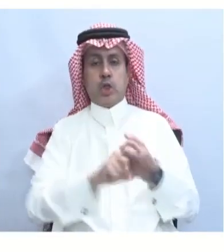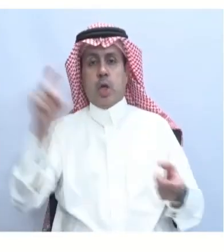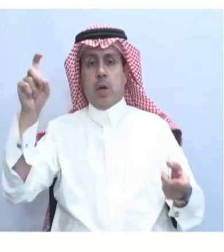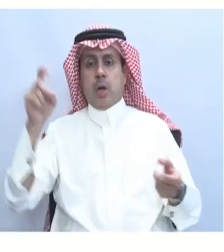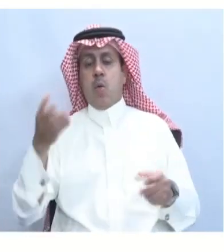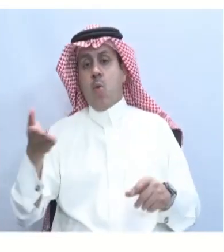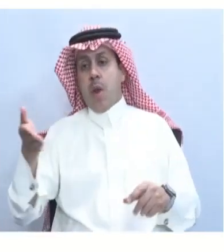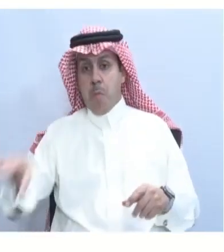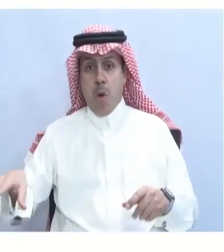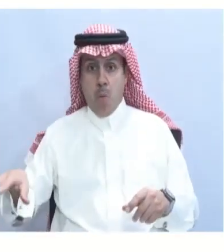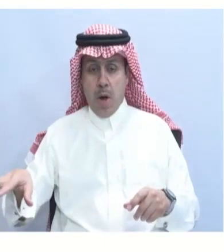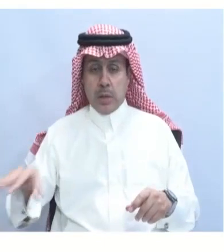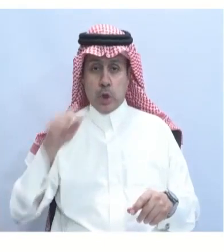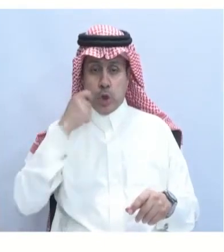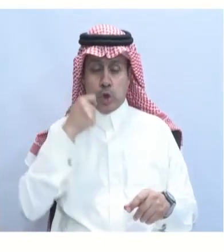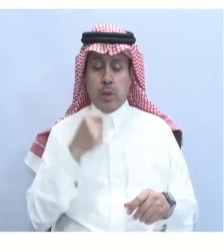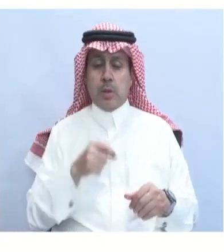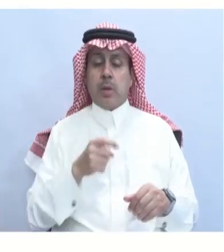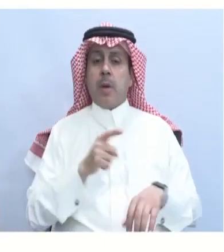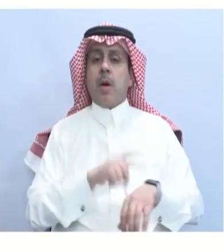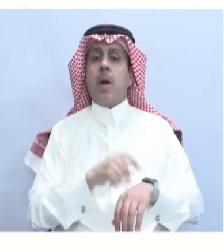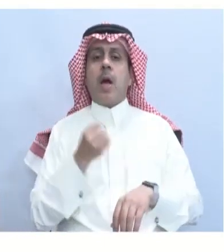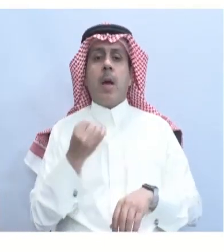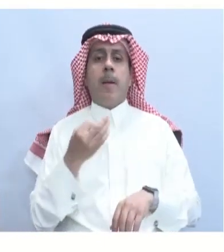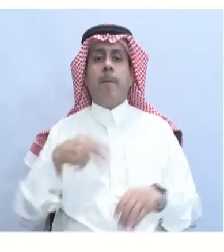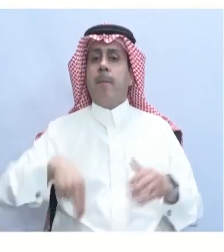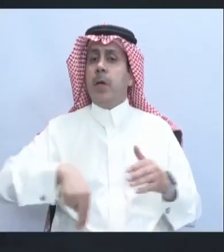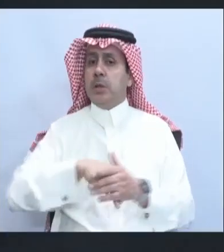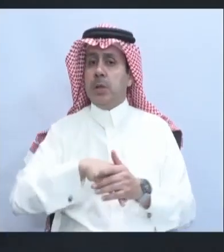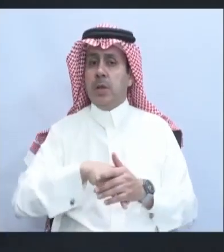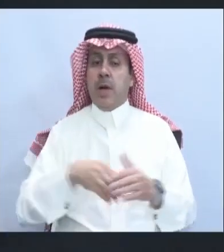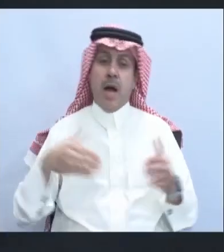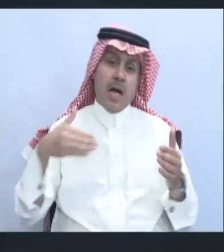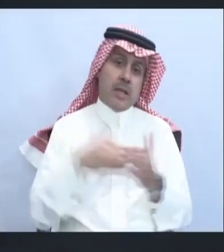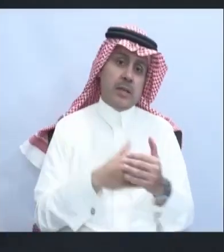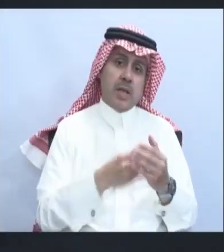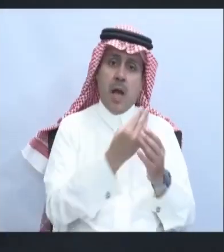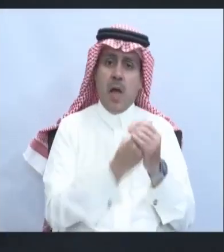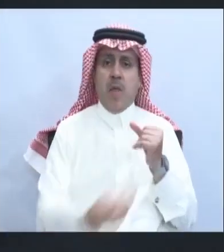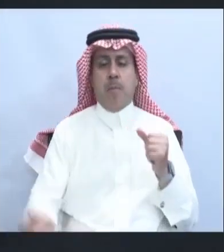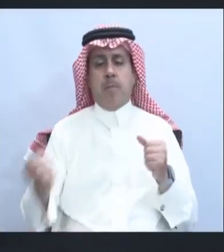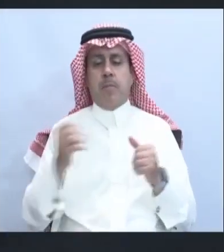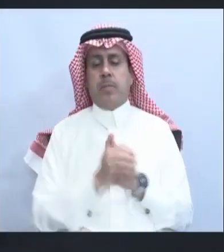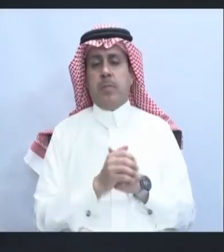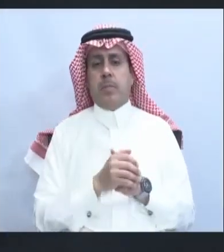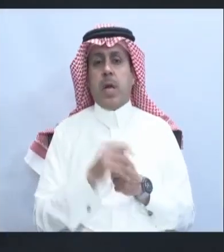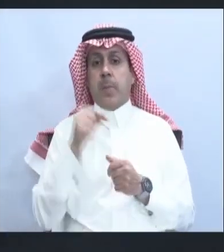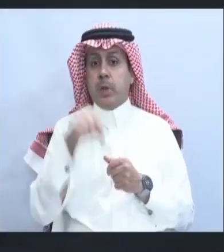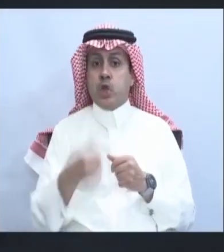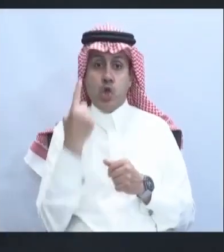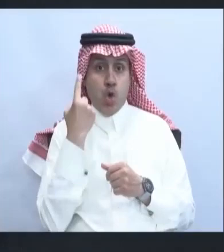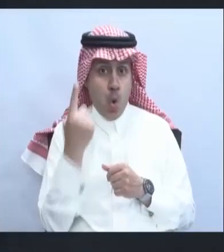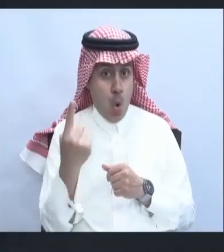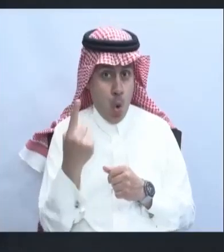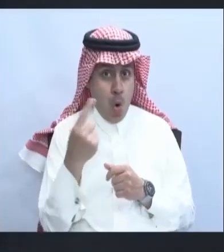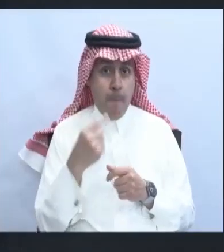زوجها نجد ان مده العده حتى تضع حملها تضعه بعد ساعه من موته بعد شهر